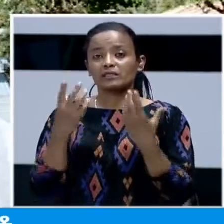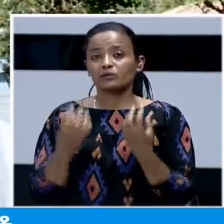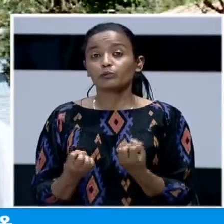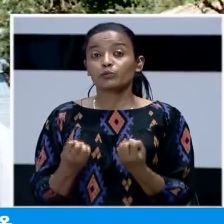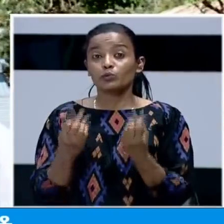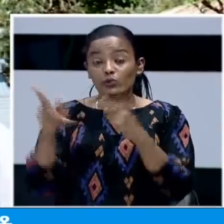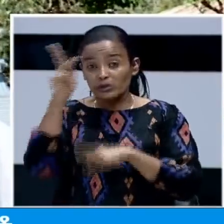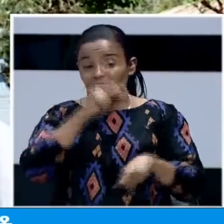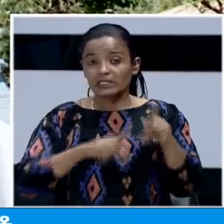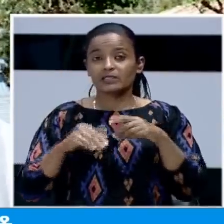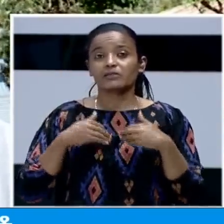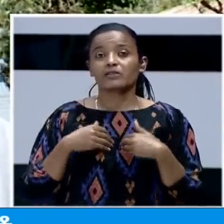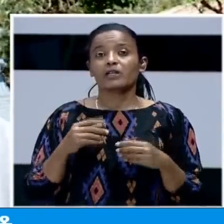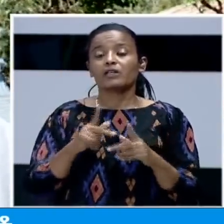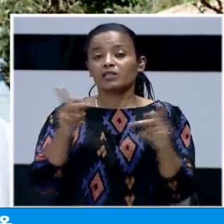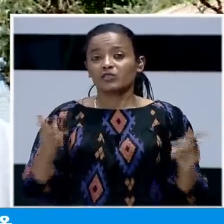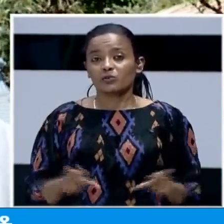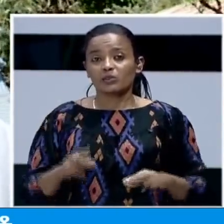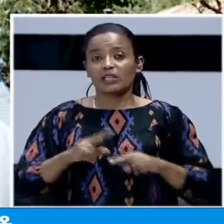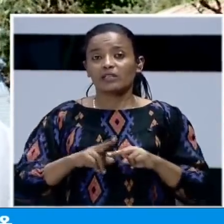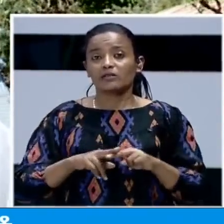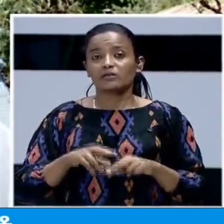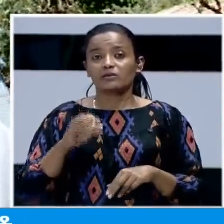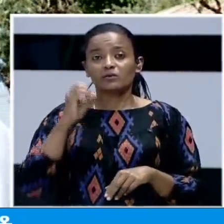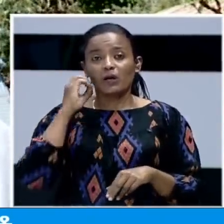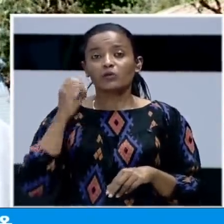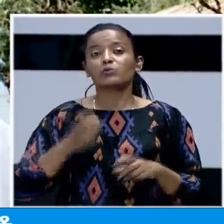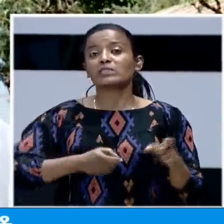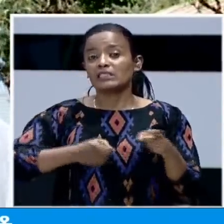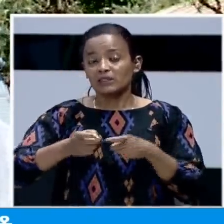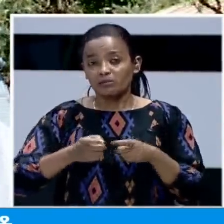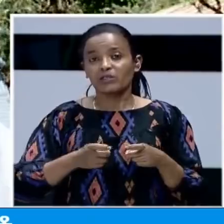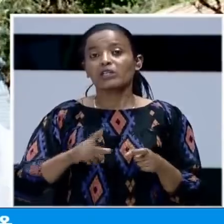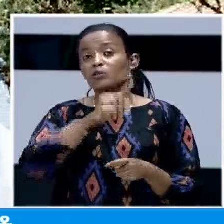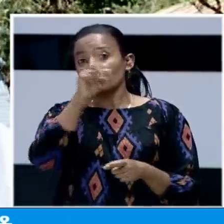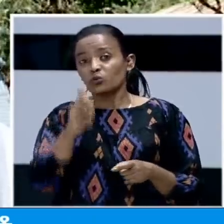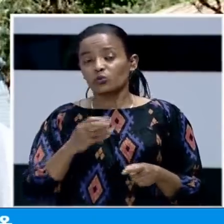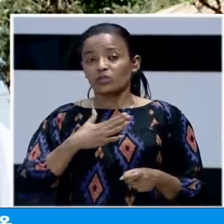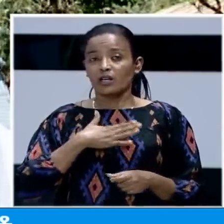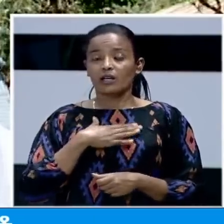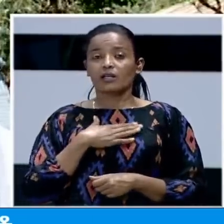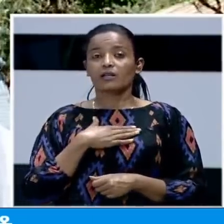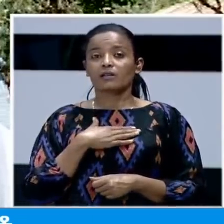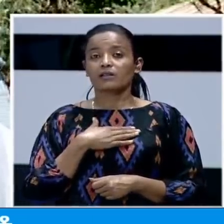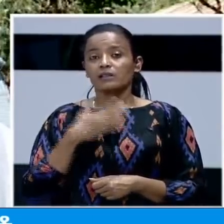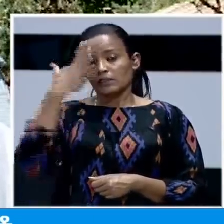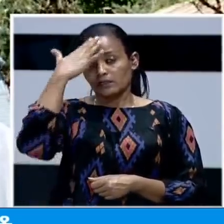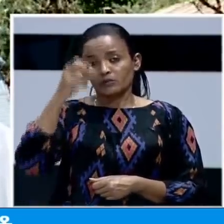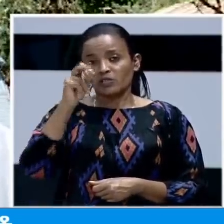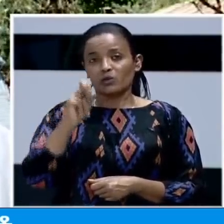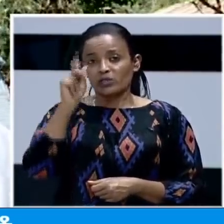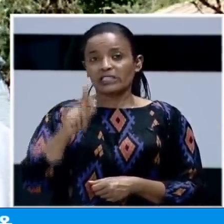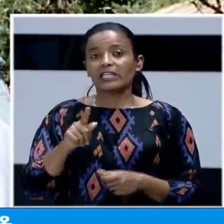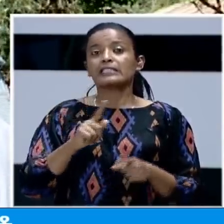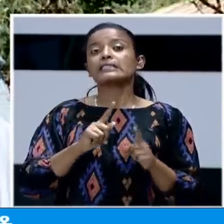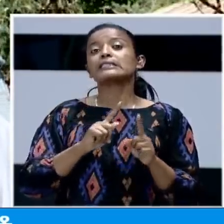على سبسنا انه نايتو بتا كمامتون لوعلو قزاؤون سلالخانة تحطنا لمن تاي وردا لي من لسنا